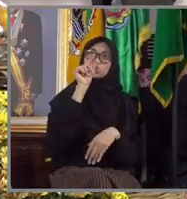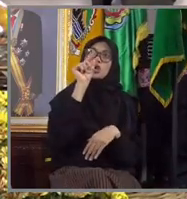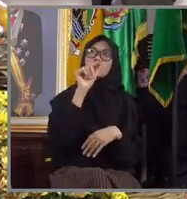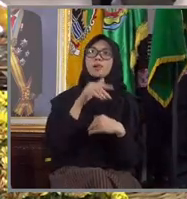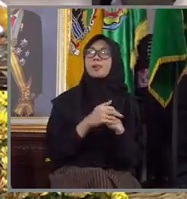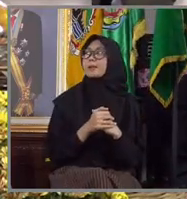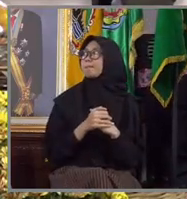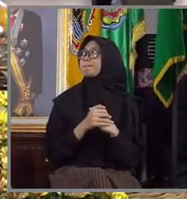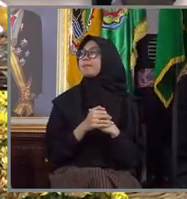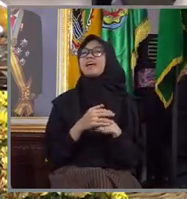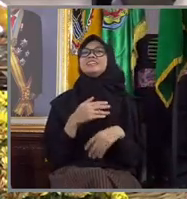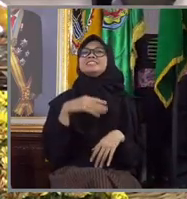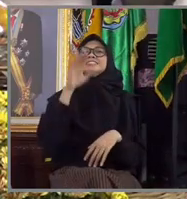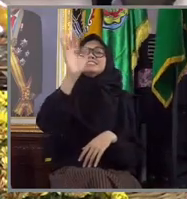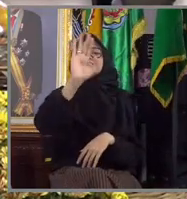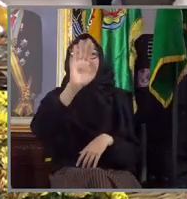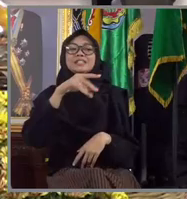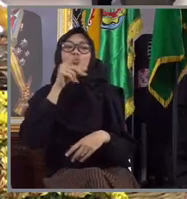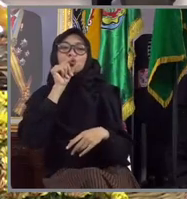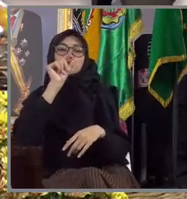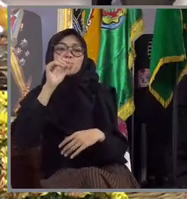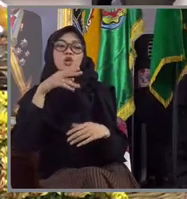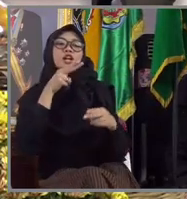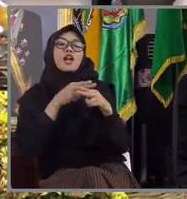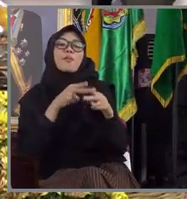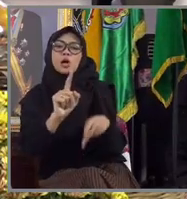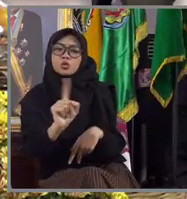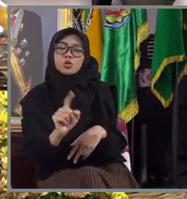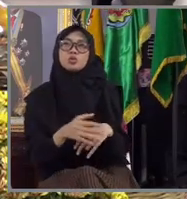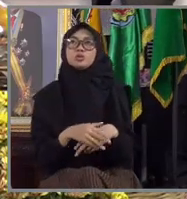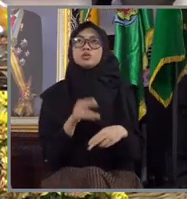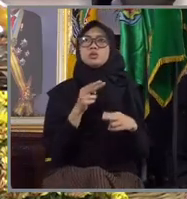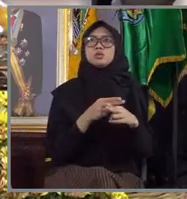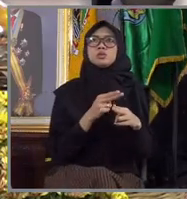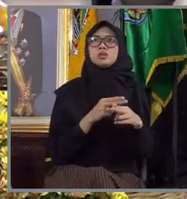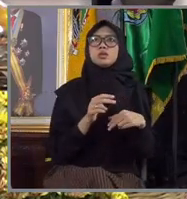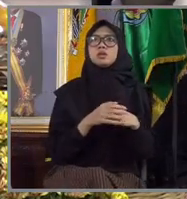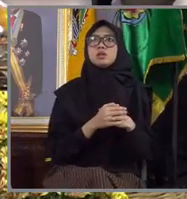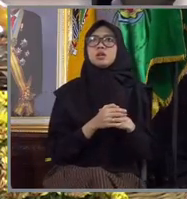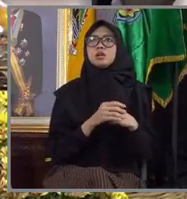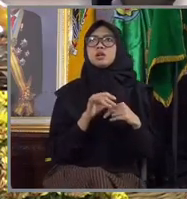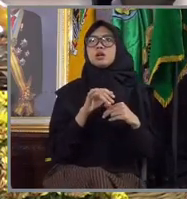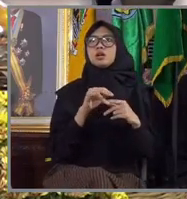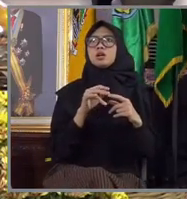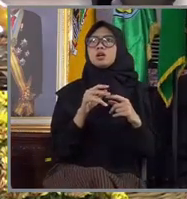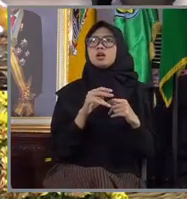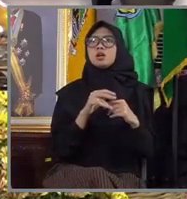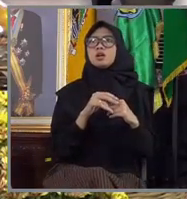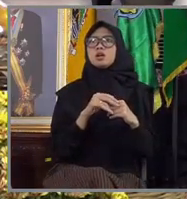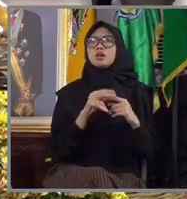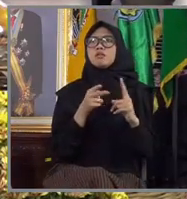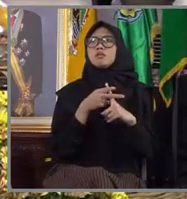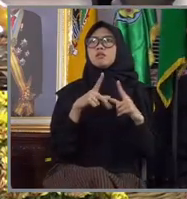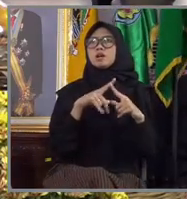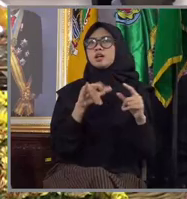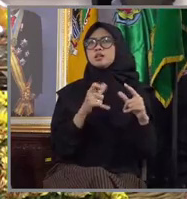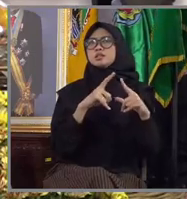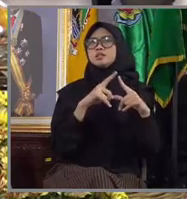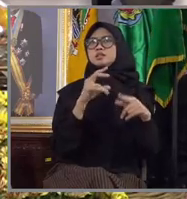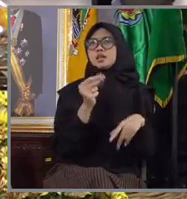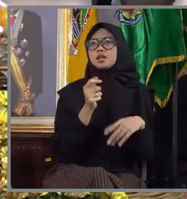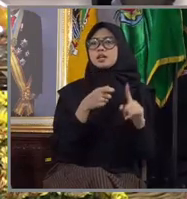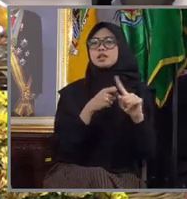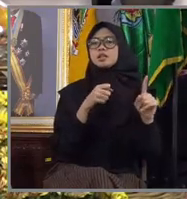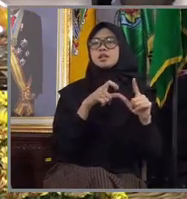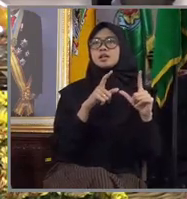Hai sebelum usul kasih namanya dulu Nama saya yang paling Jalaksana sehari biasa dipanggil Faizal Pak dari SMA